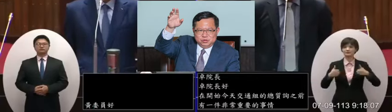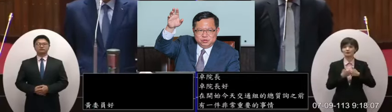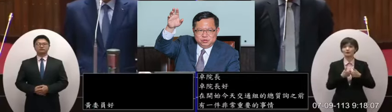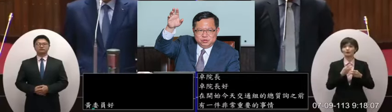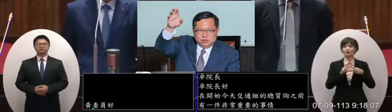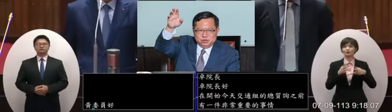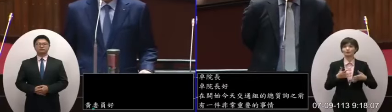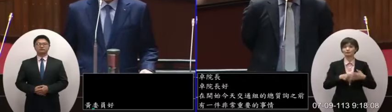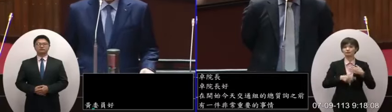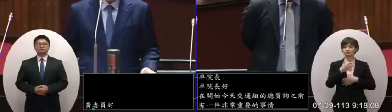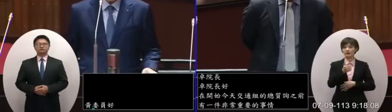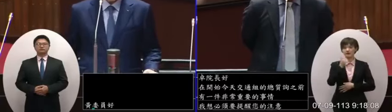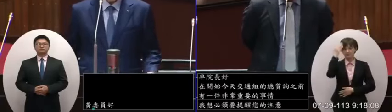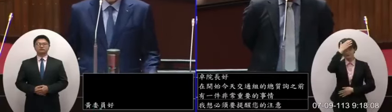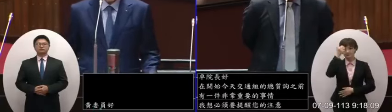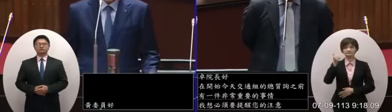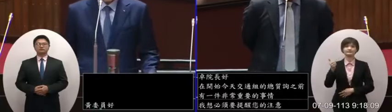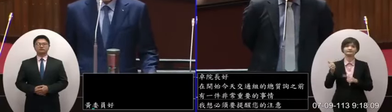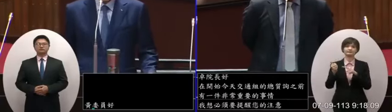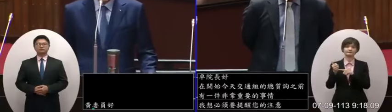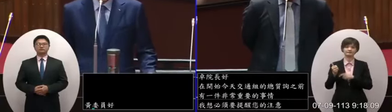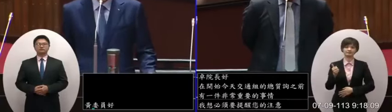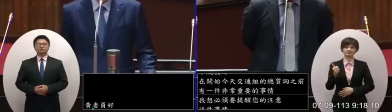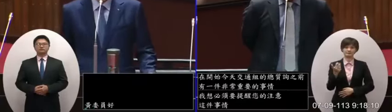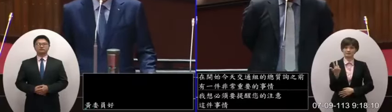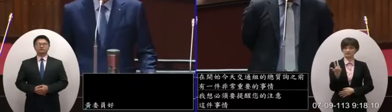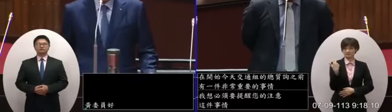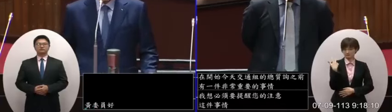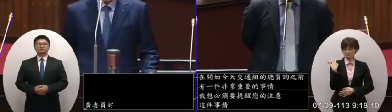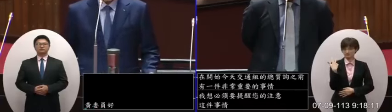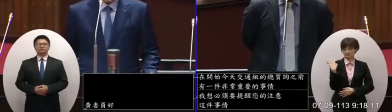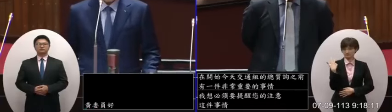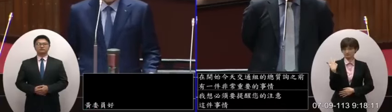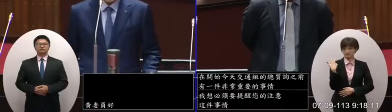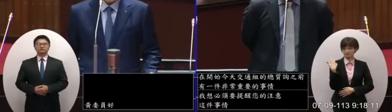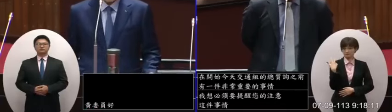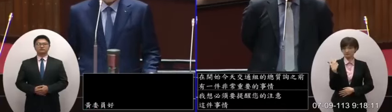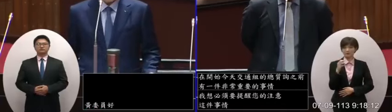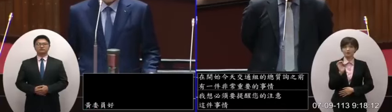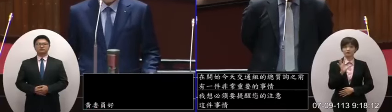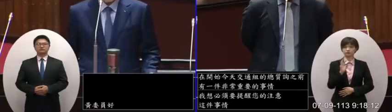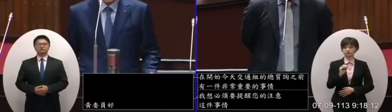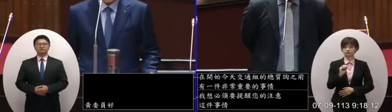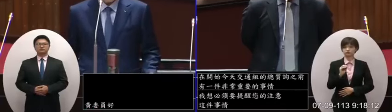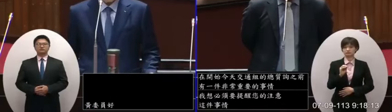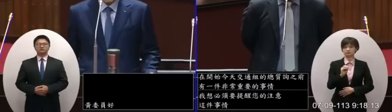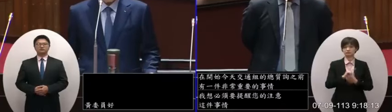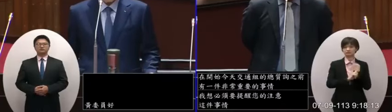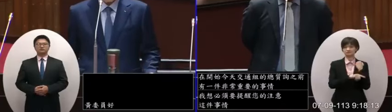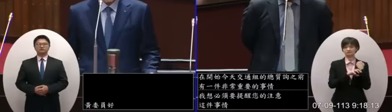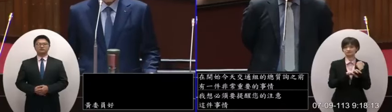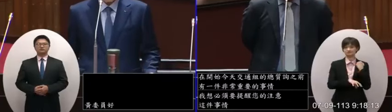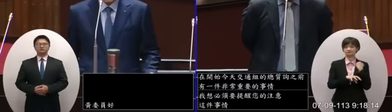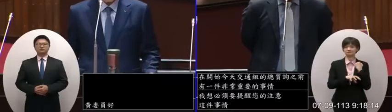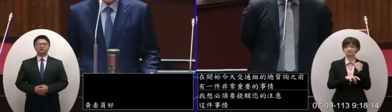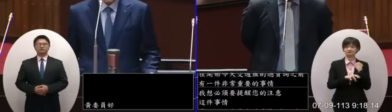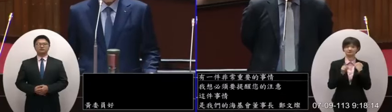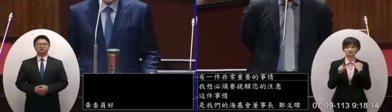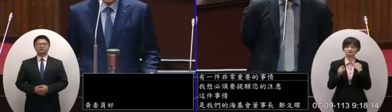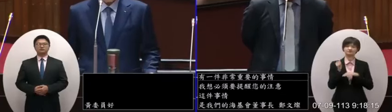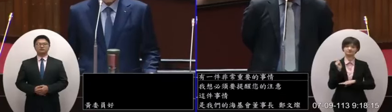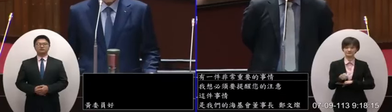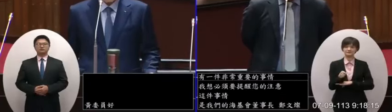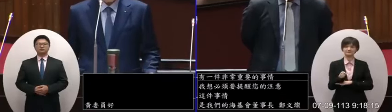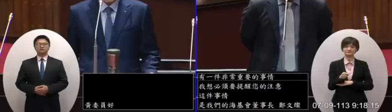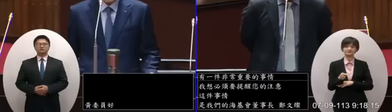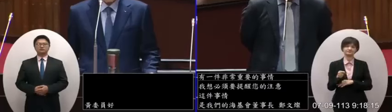郑文灿在上个周末的时候500万元被法院重保交保